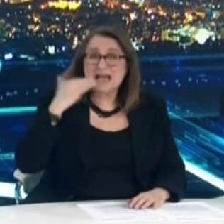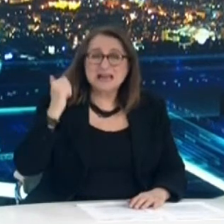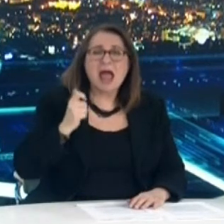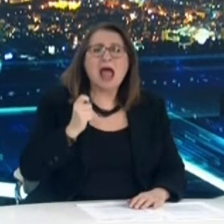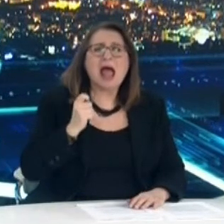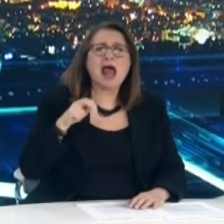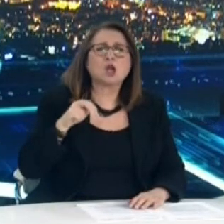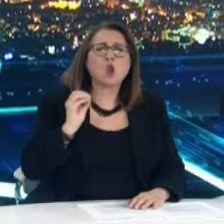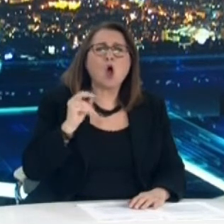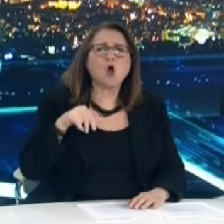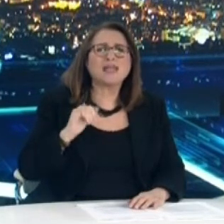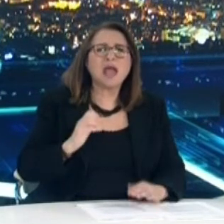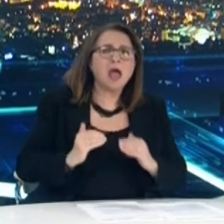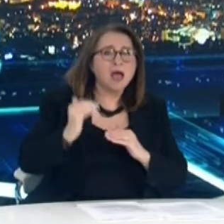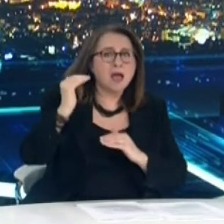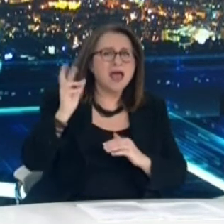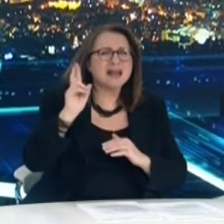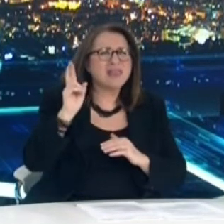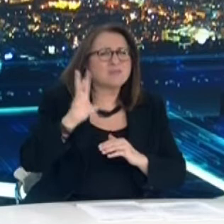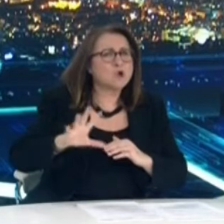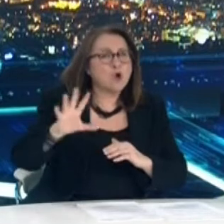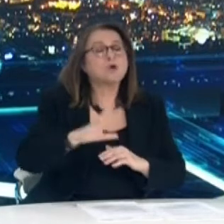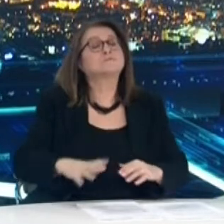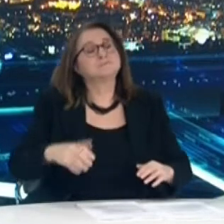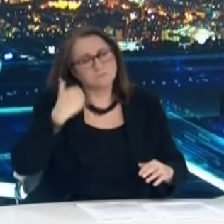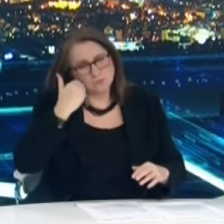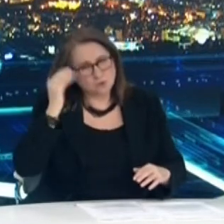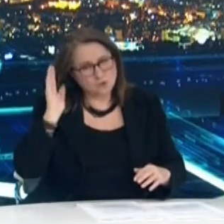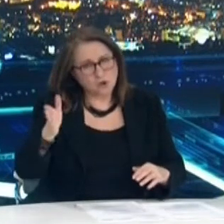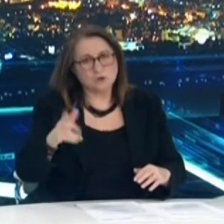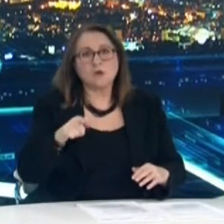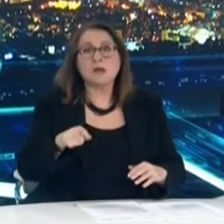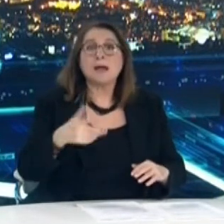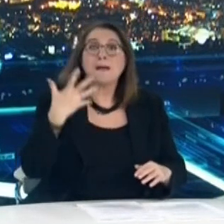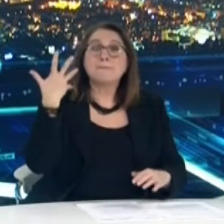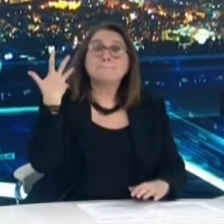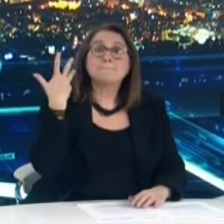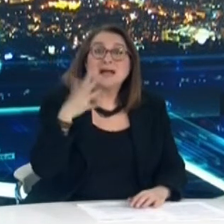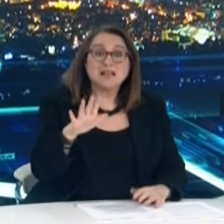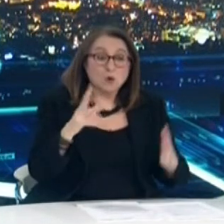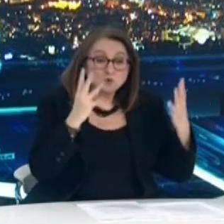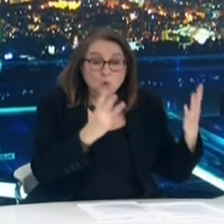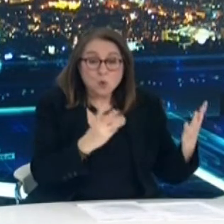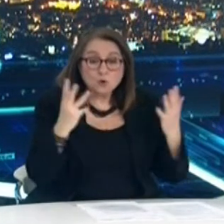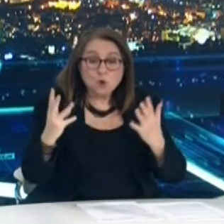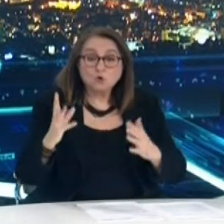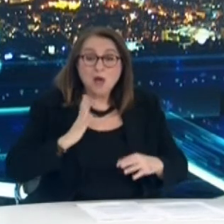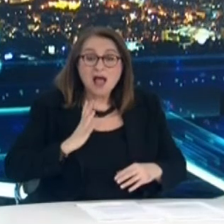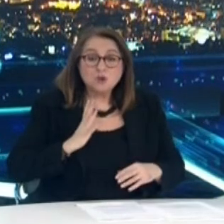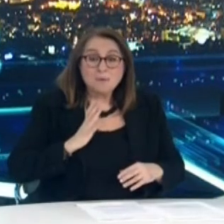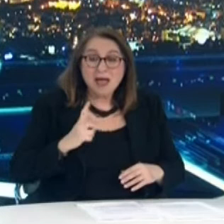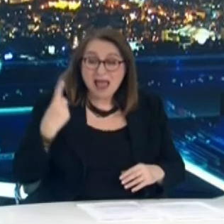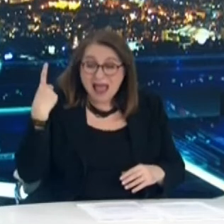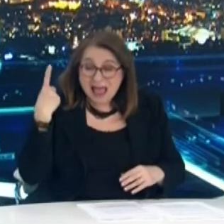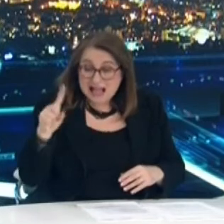ημέρες. Παράλληλα, ο 14ήμερος μέσος όρος κρουσμάτων ανά 100.000 κατοίκου στο Δήμο είναι 588, ο δείκτης όταν